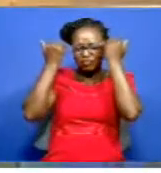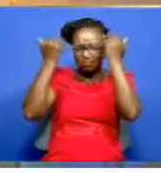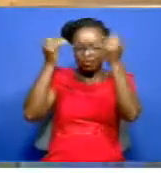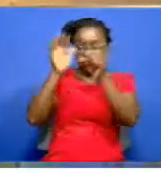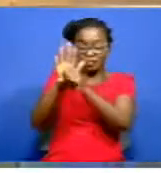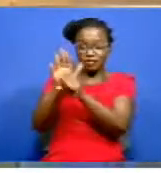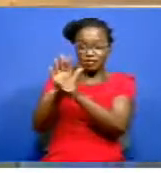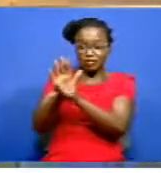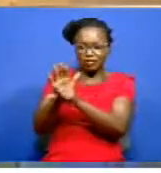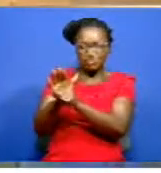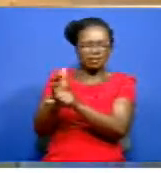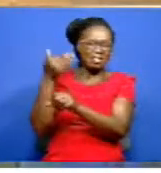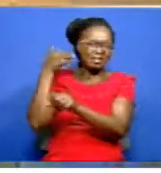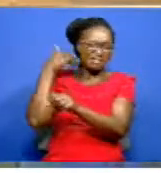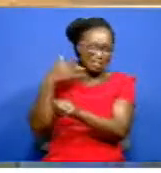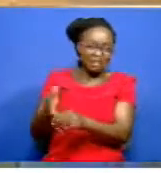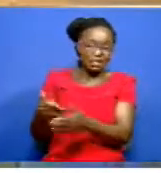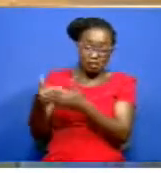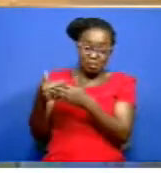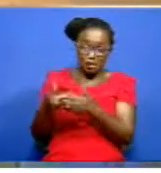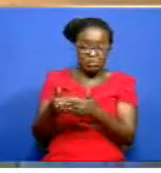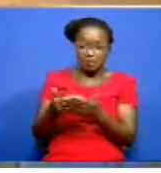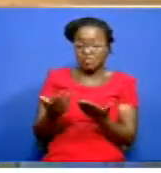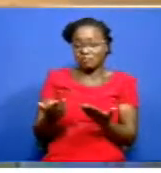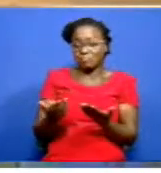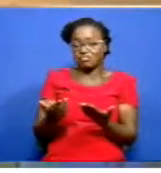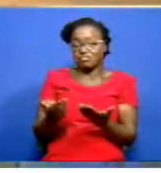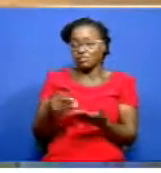unaanza kuchukia huyo mtoto bila kujua.